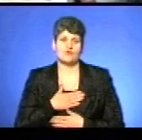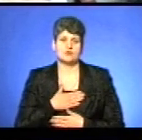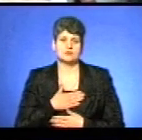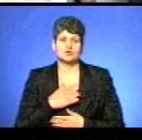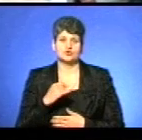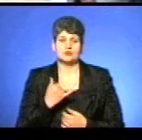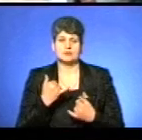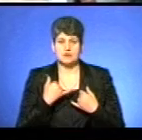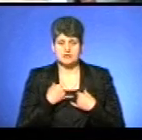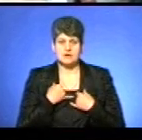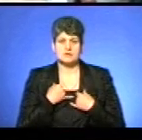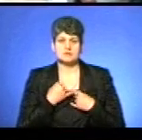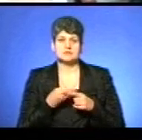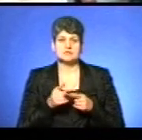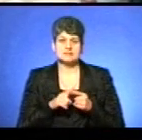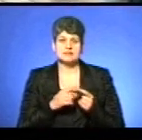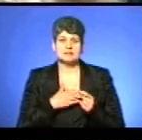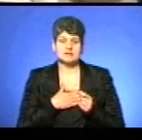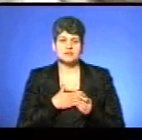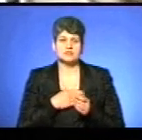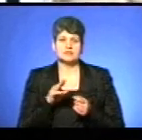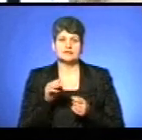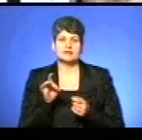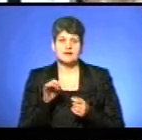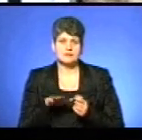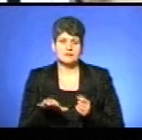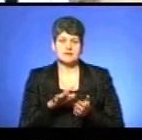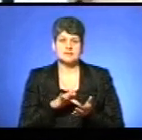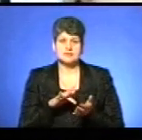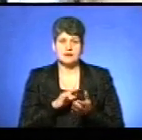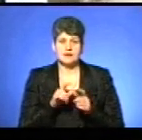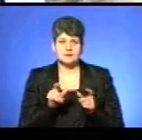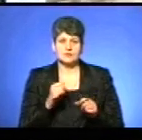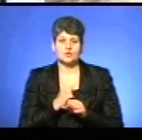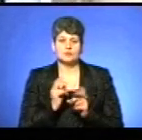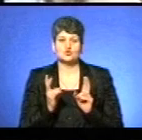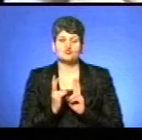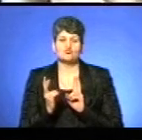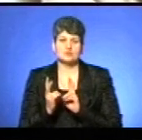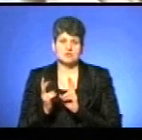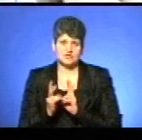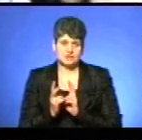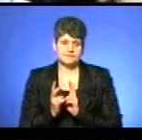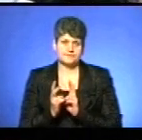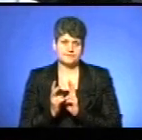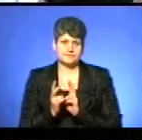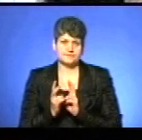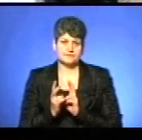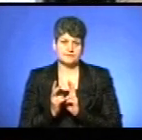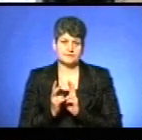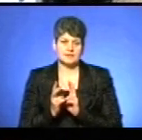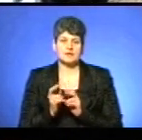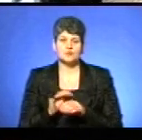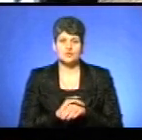що для нас цей наш степ-центр влаштовує зустрічі з добрі,